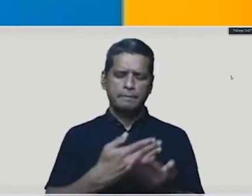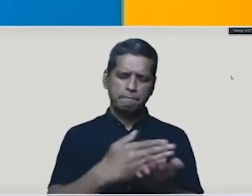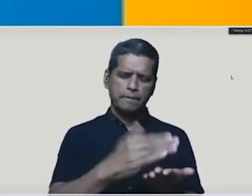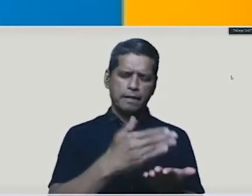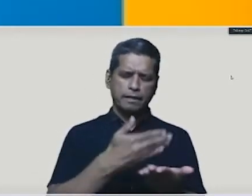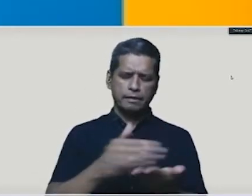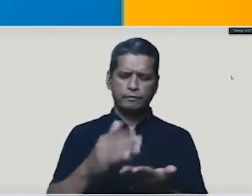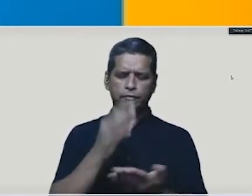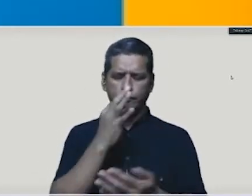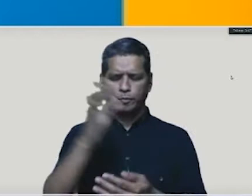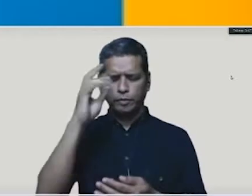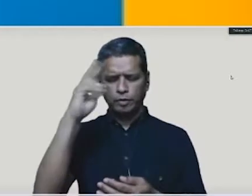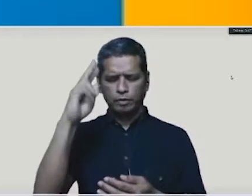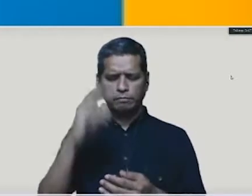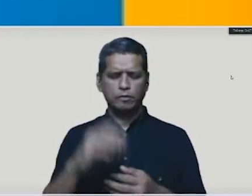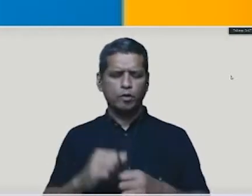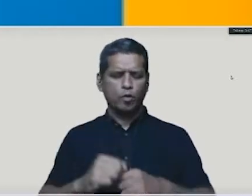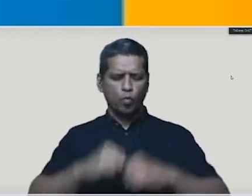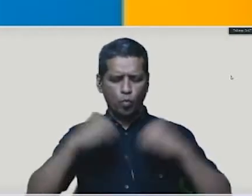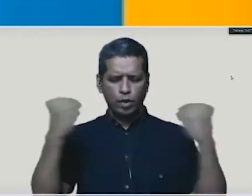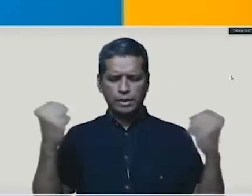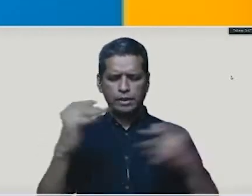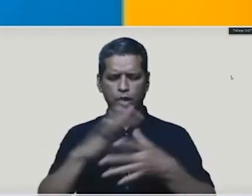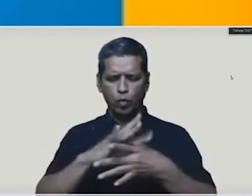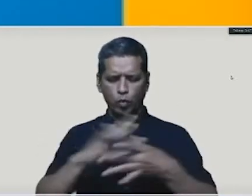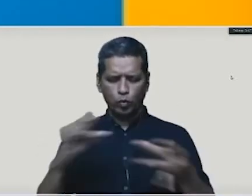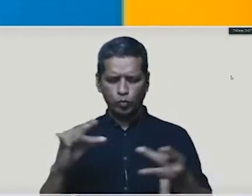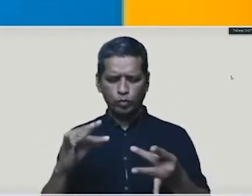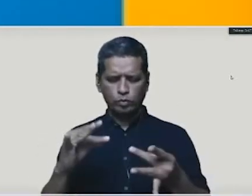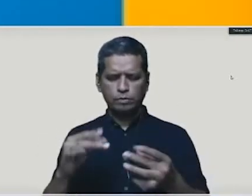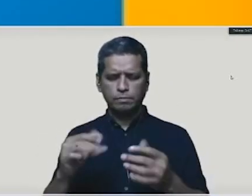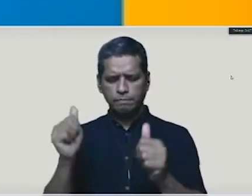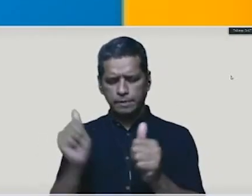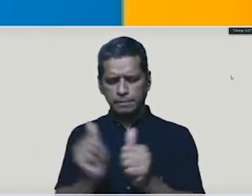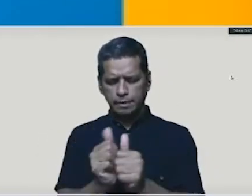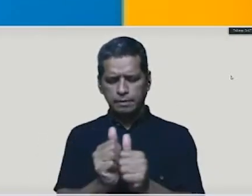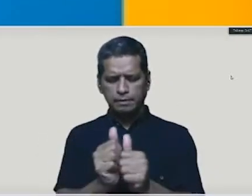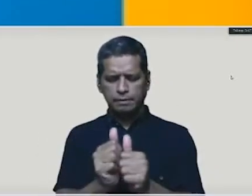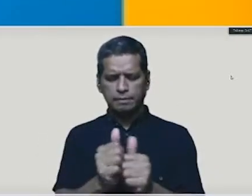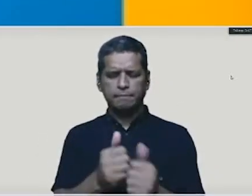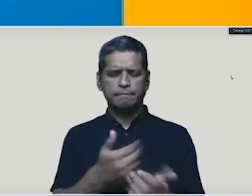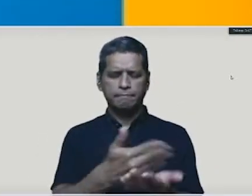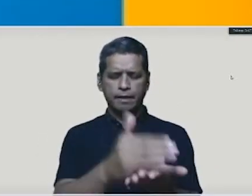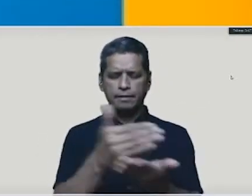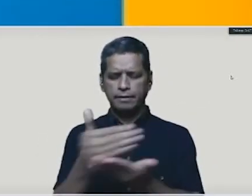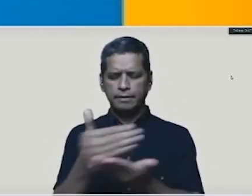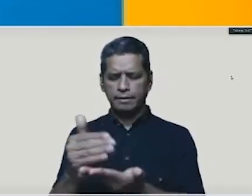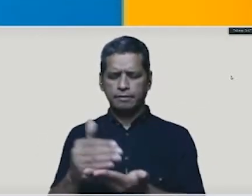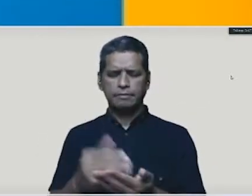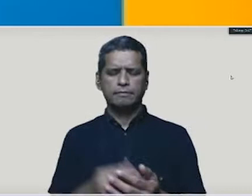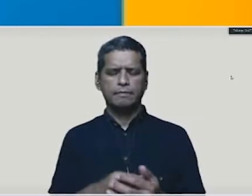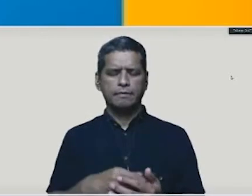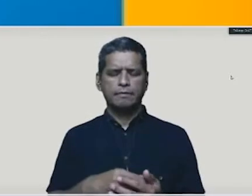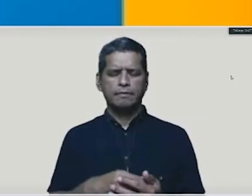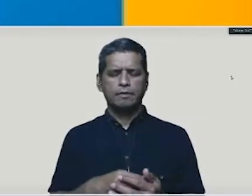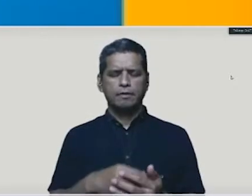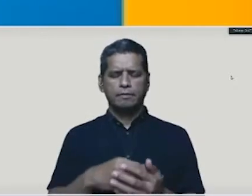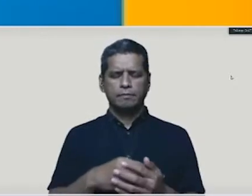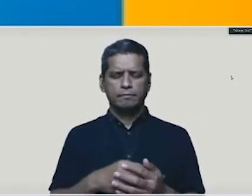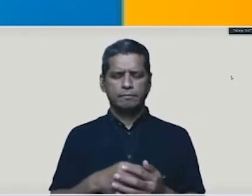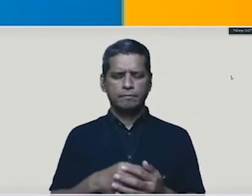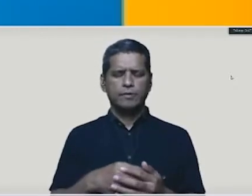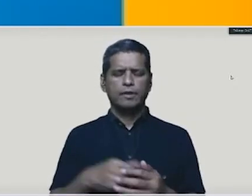dan percaya bahwa kuasa Roh Kudus Tuhan akan boleh menjadi bagian hamba tuhan ini sehingga dengan demikian setiap pelajaran yang akan kami pelajari